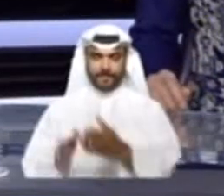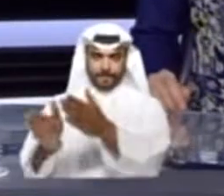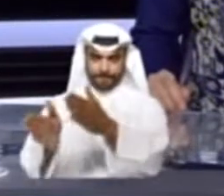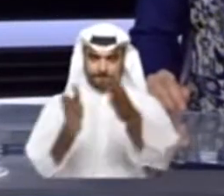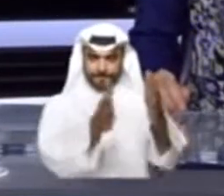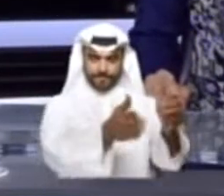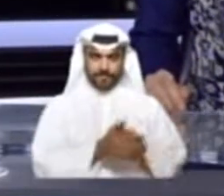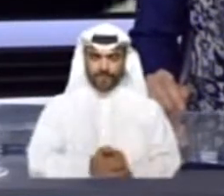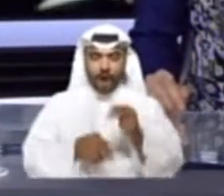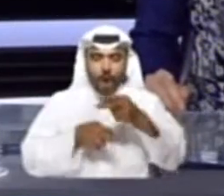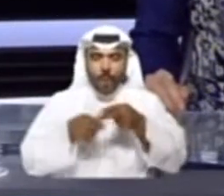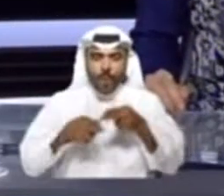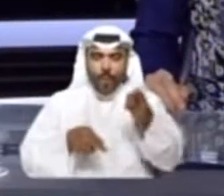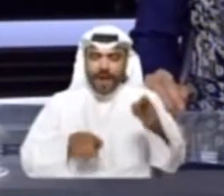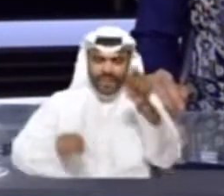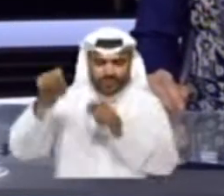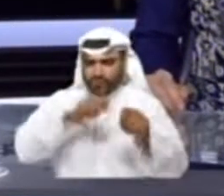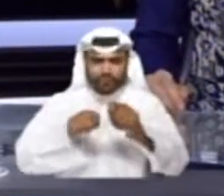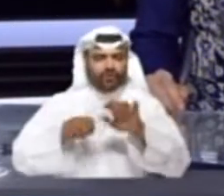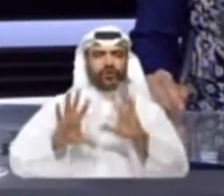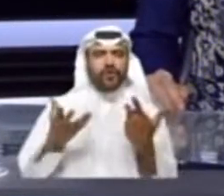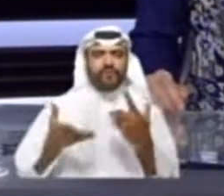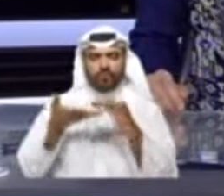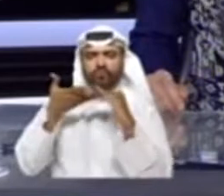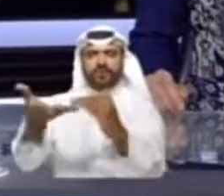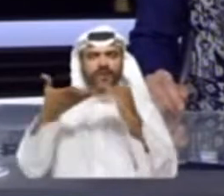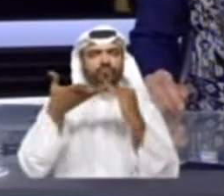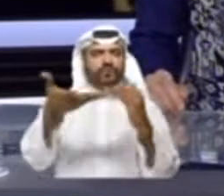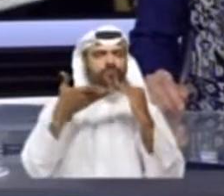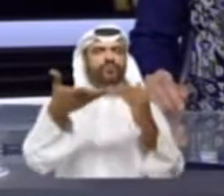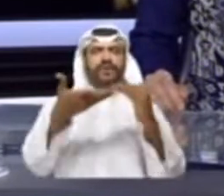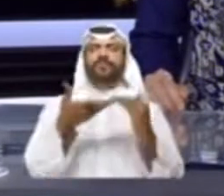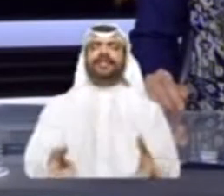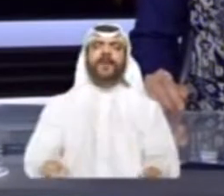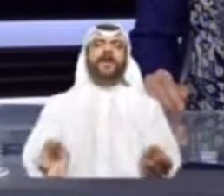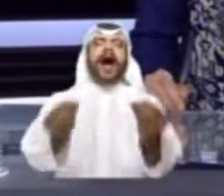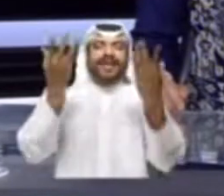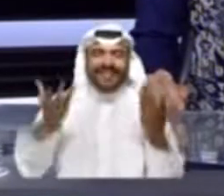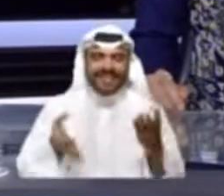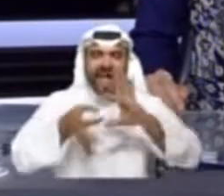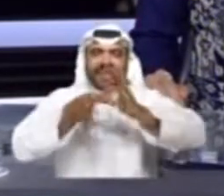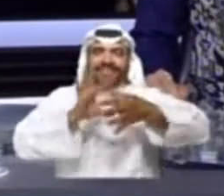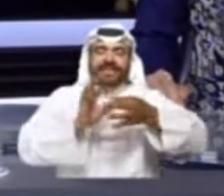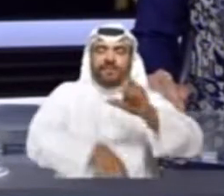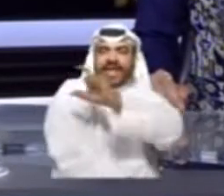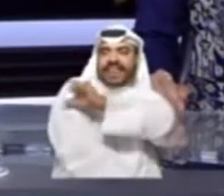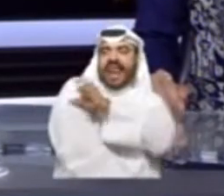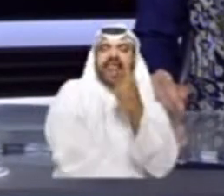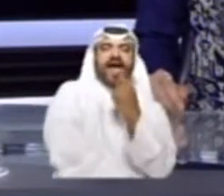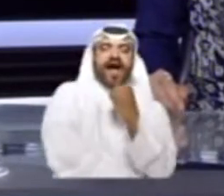في الوجه الإنساني لدولة الكويت جهود مضنية تبذلها جمعية الهلال الأحمر في شتى بقاع العالم على مدار